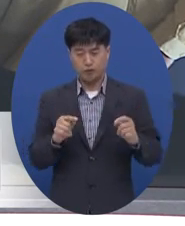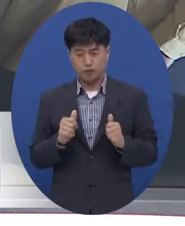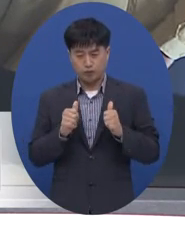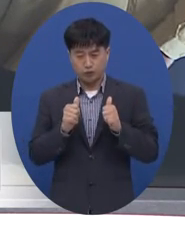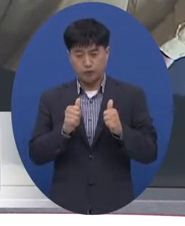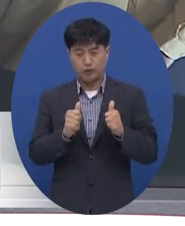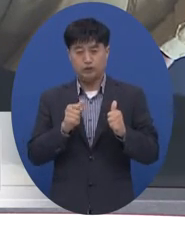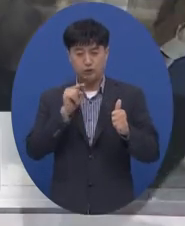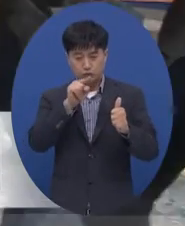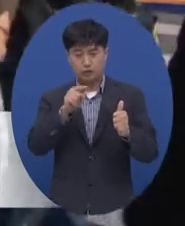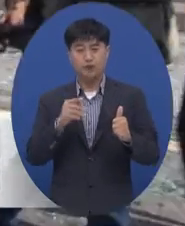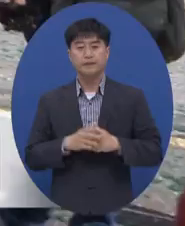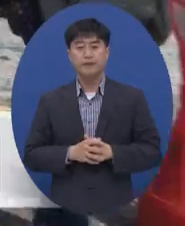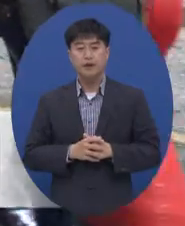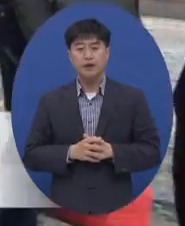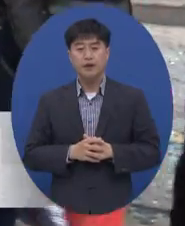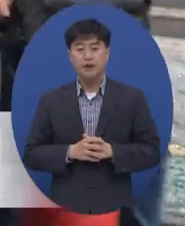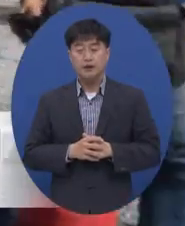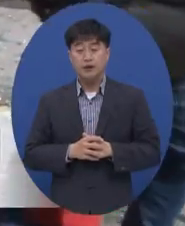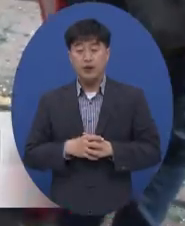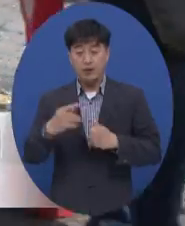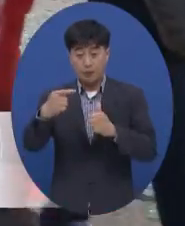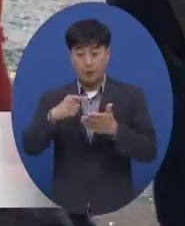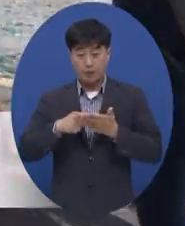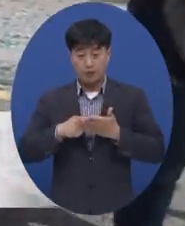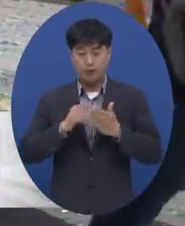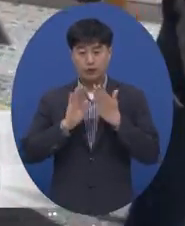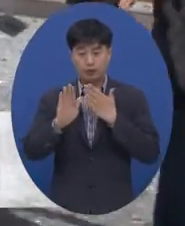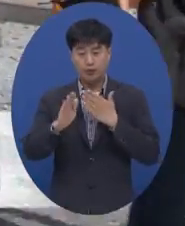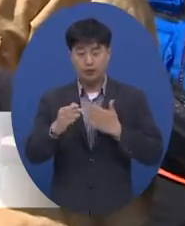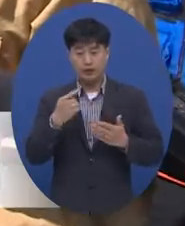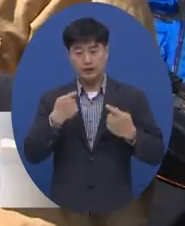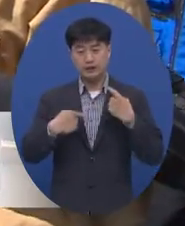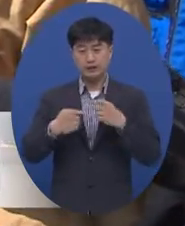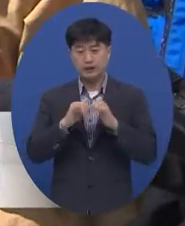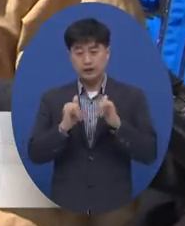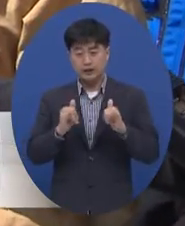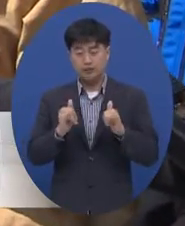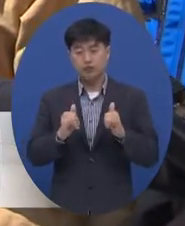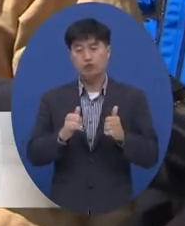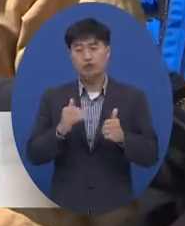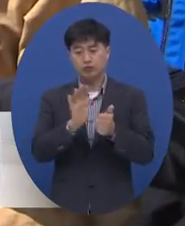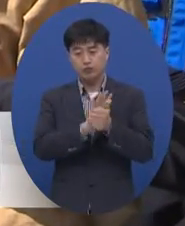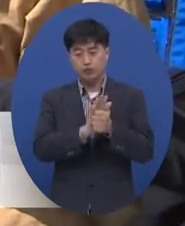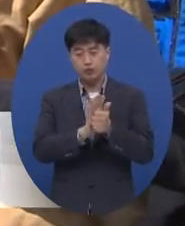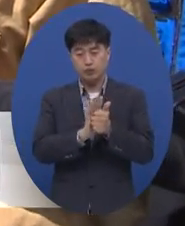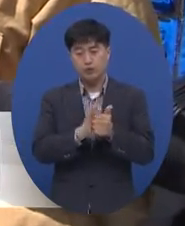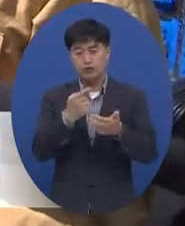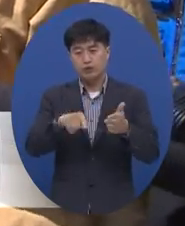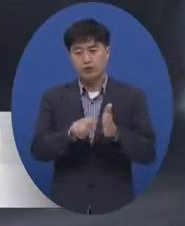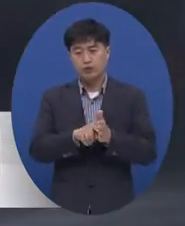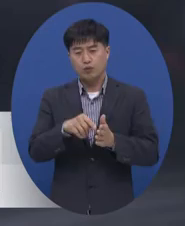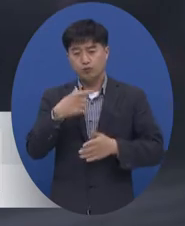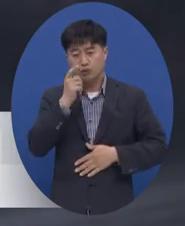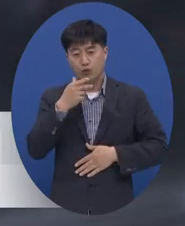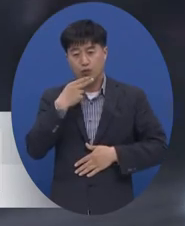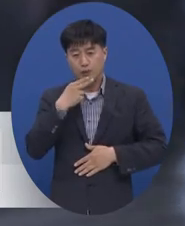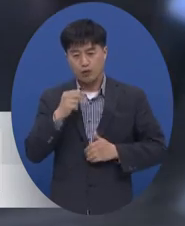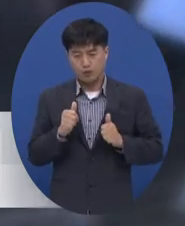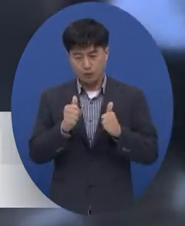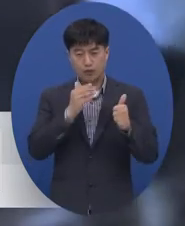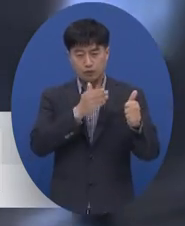대응을 주문했습니다. 이 지사는 진압 상황을 보고받은 뒤 부상자 치료와 유가족 지원에 소홀함이 없도록 성심을